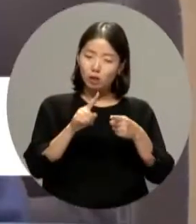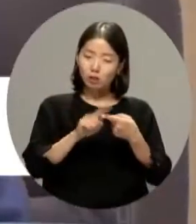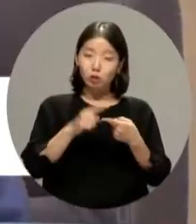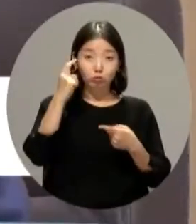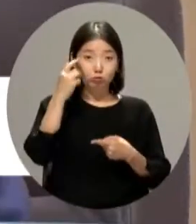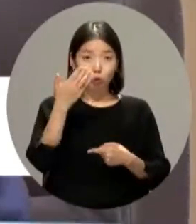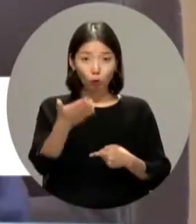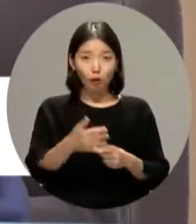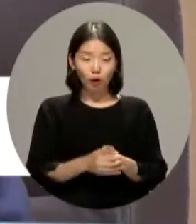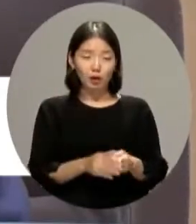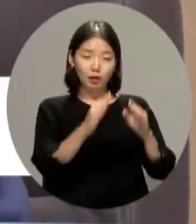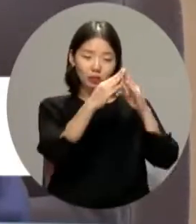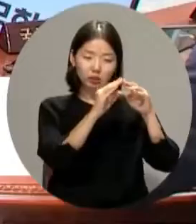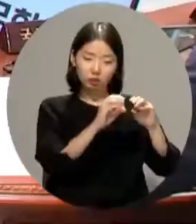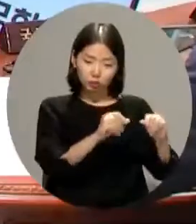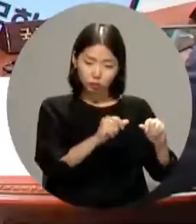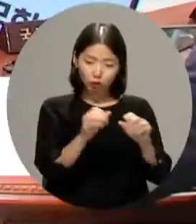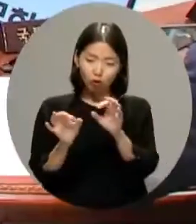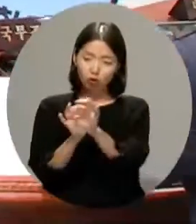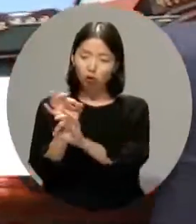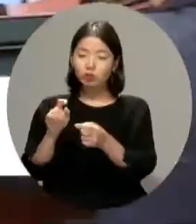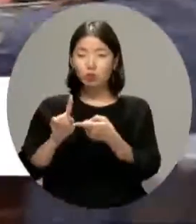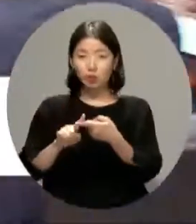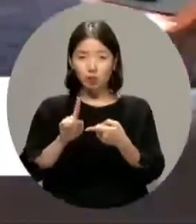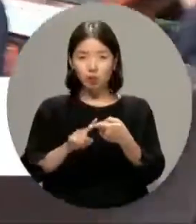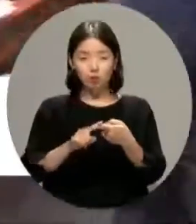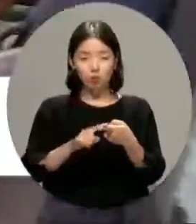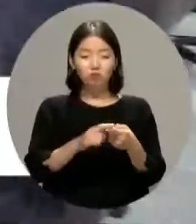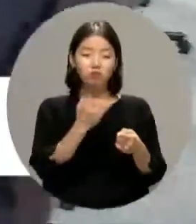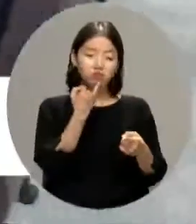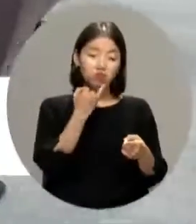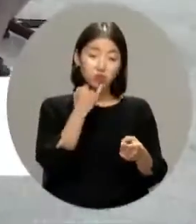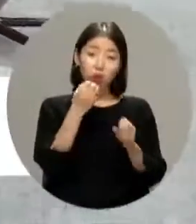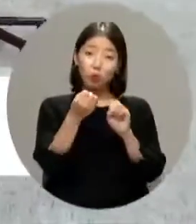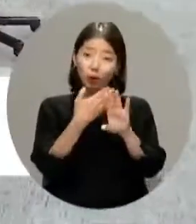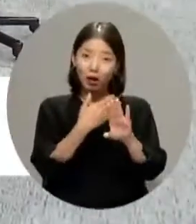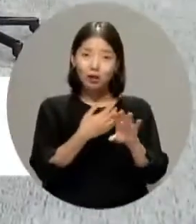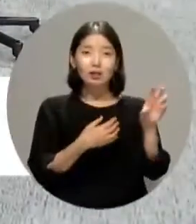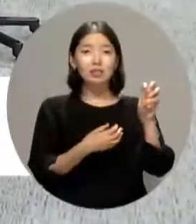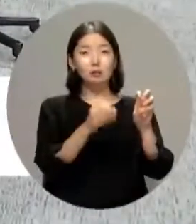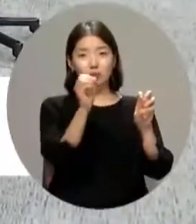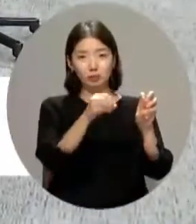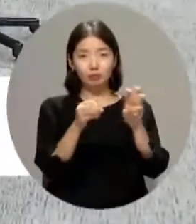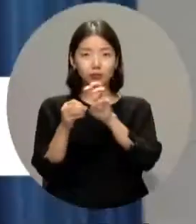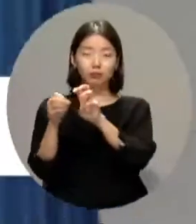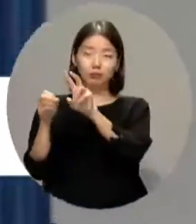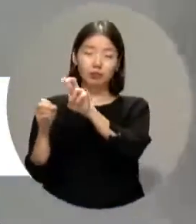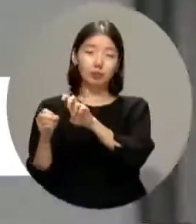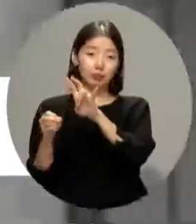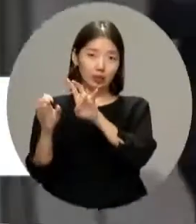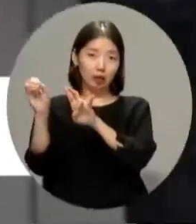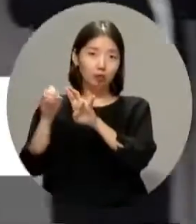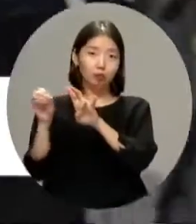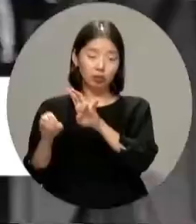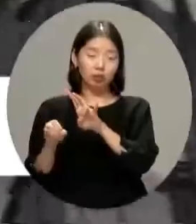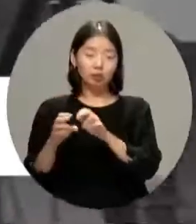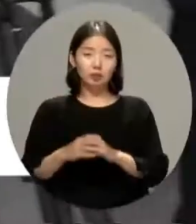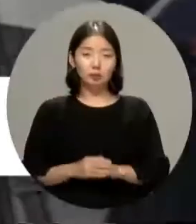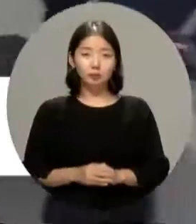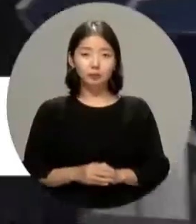결과 부동산 정책과 경제 정책에 대한 긍정 평가는 각각 30% 와 24% 에